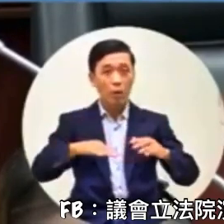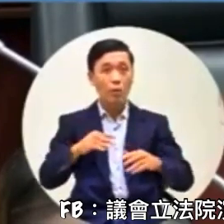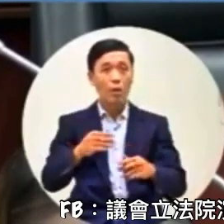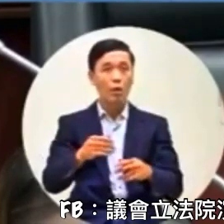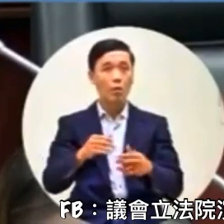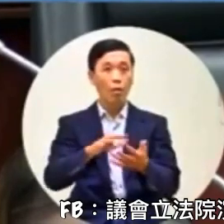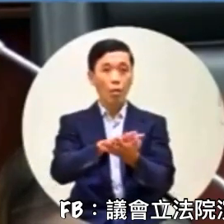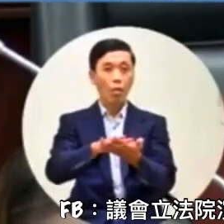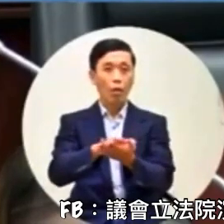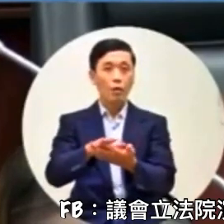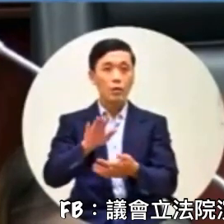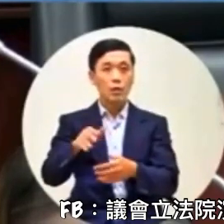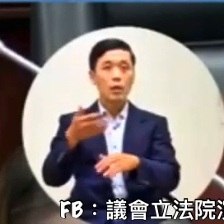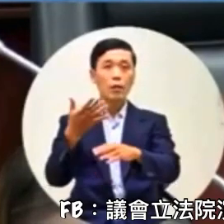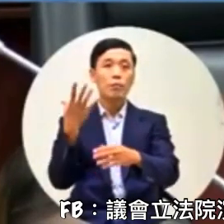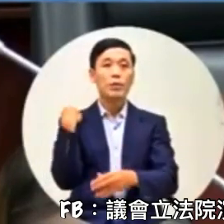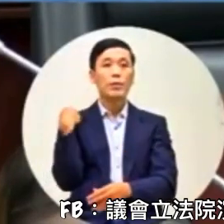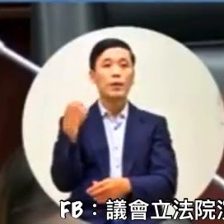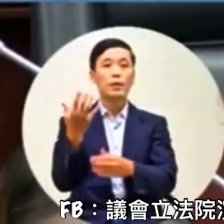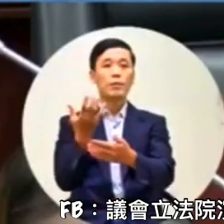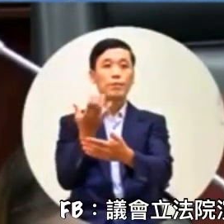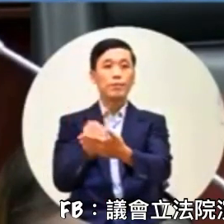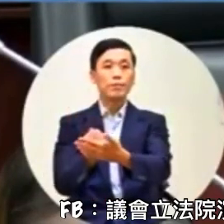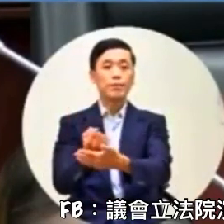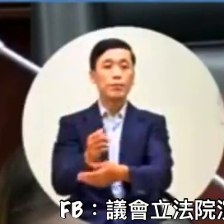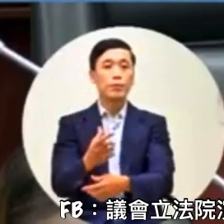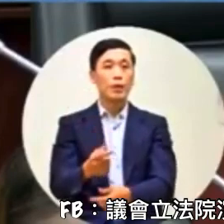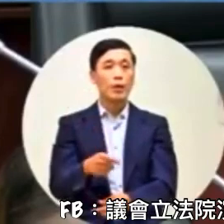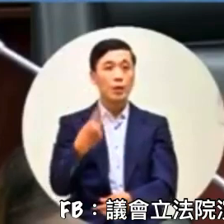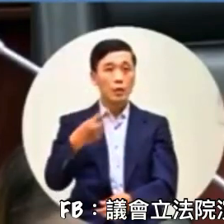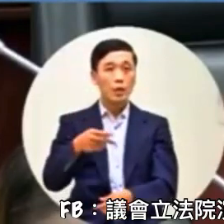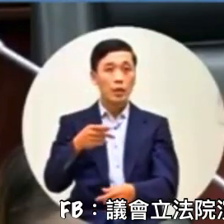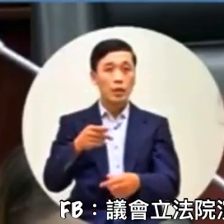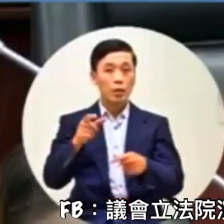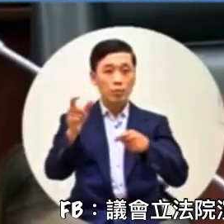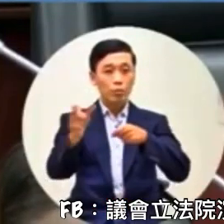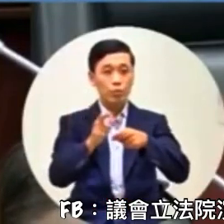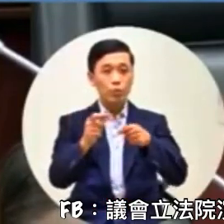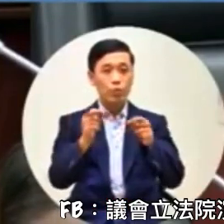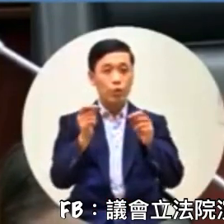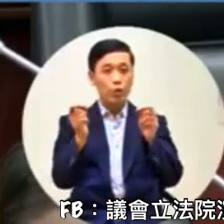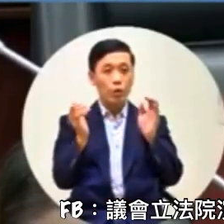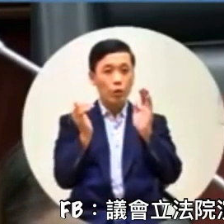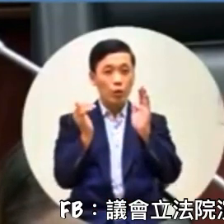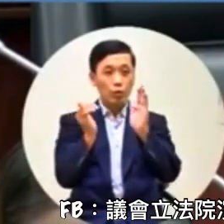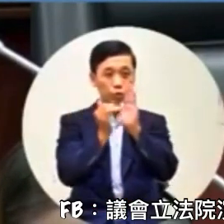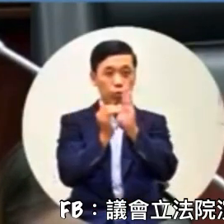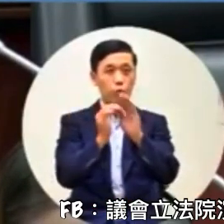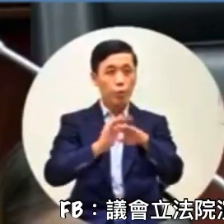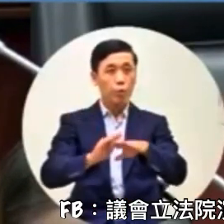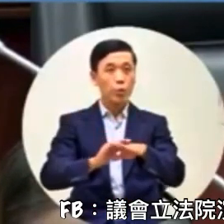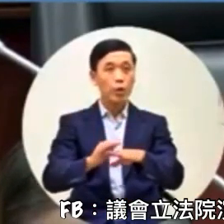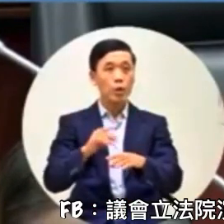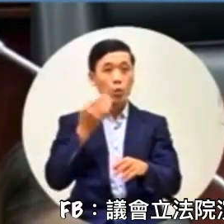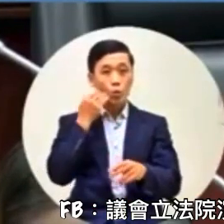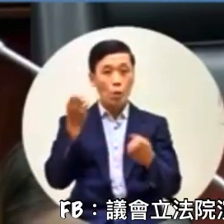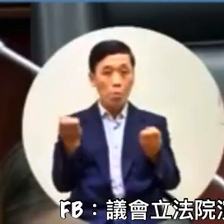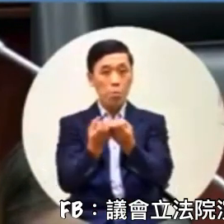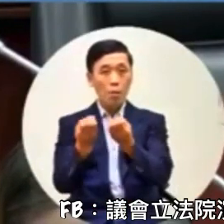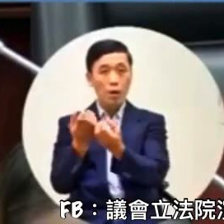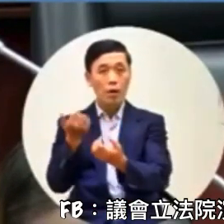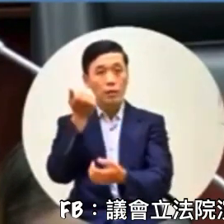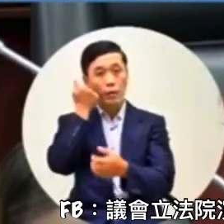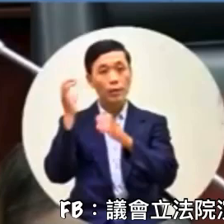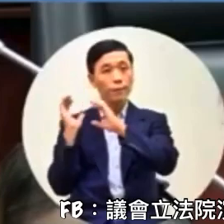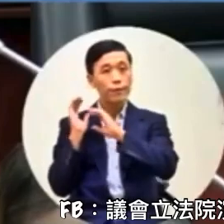即卖搁坏底下啦，搁即卖搁要洪灾啊！啊， 聪伟，发生代志，啥物担